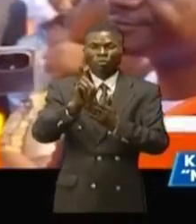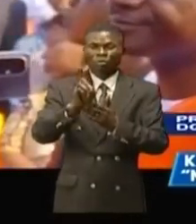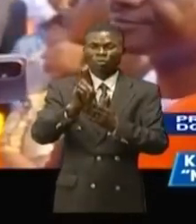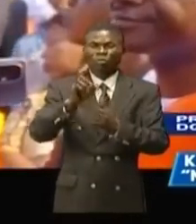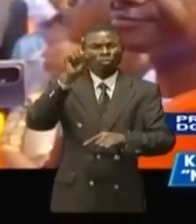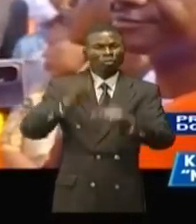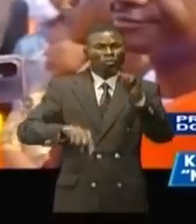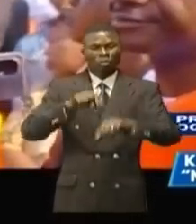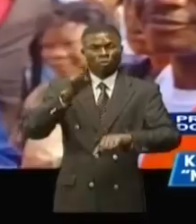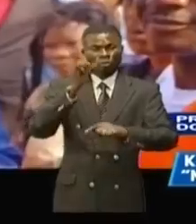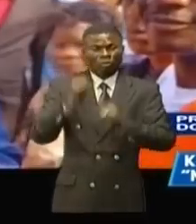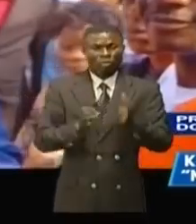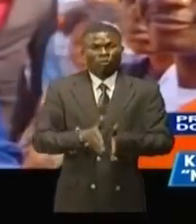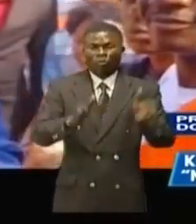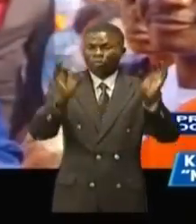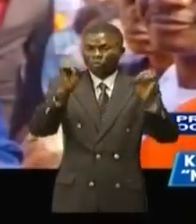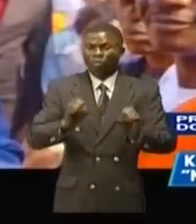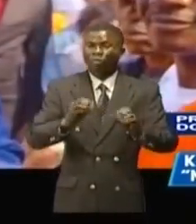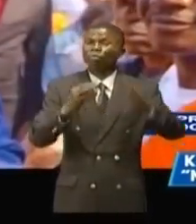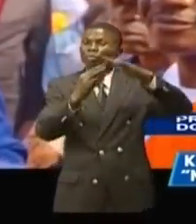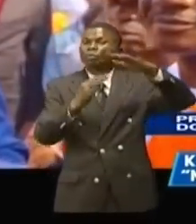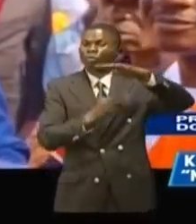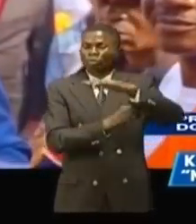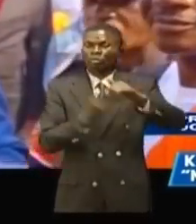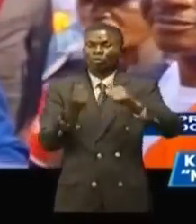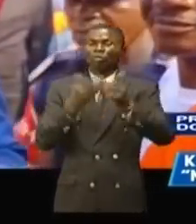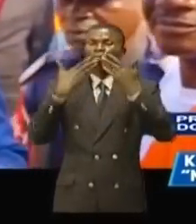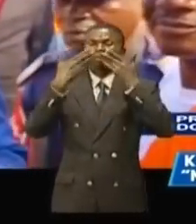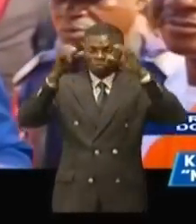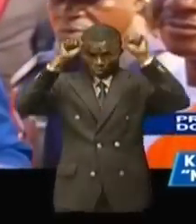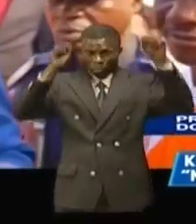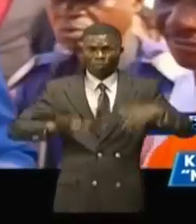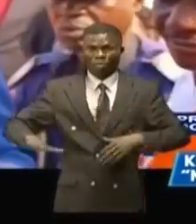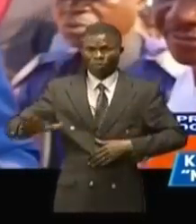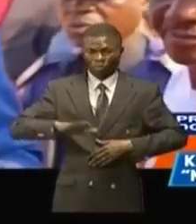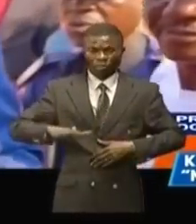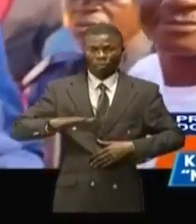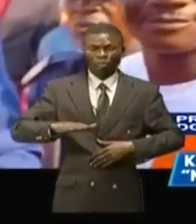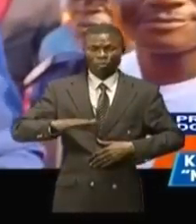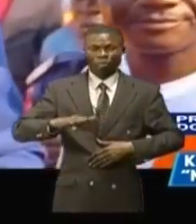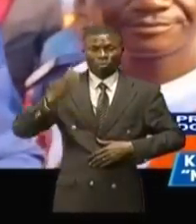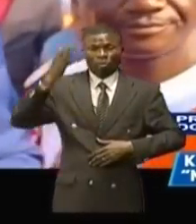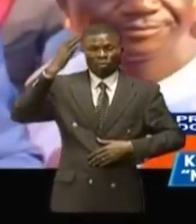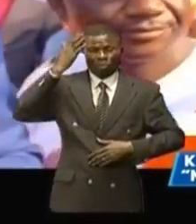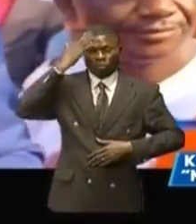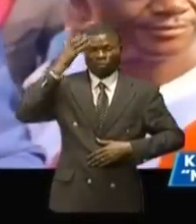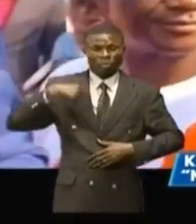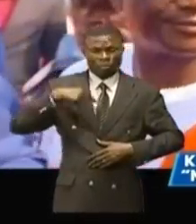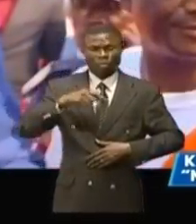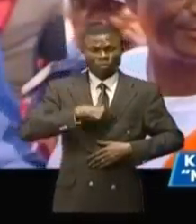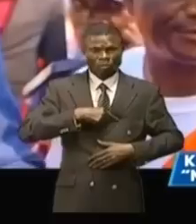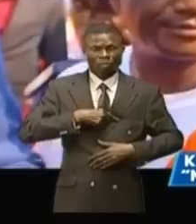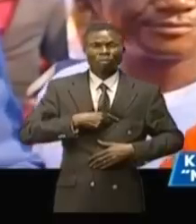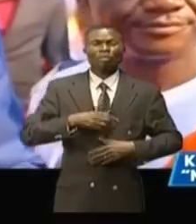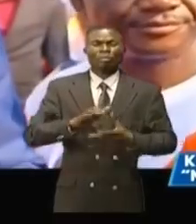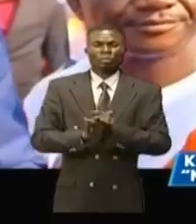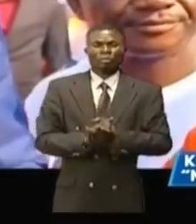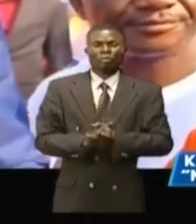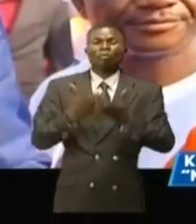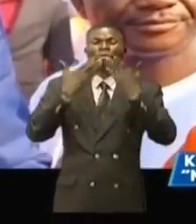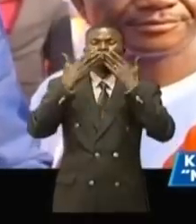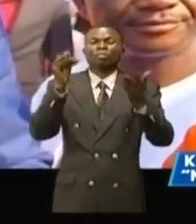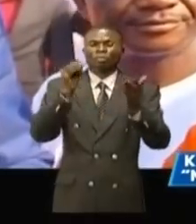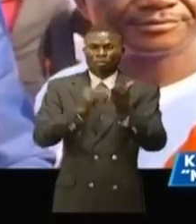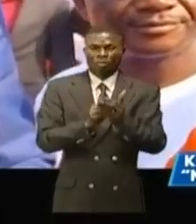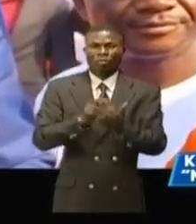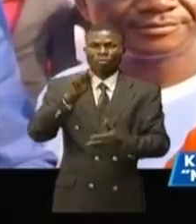n'y a pas de développement sans pont. En tout cas, il faudrait d'abord dire merci au président de la République parce que là, vraiment, ce qu'il vient de réaliser, et aussi son excellence Nicolas Kazali, un des fils